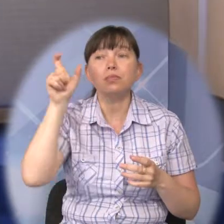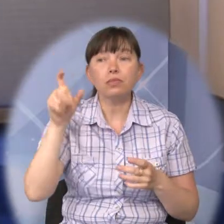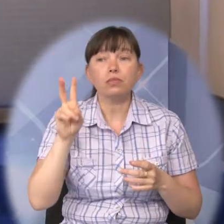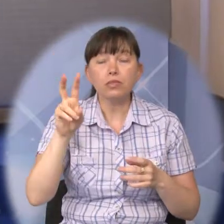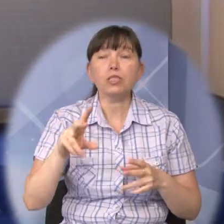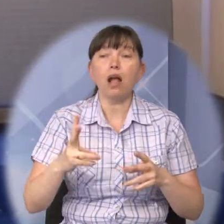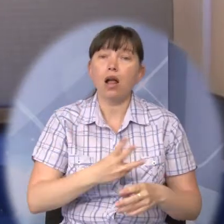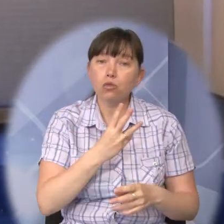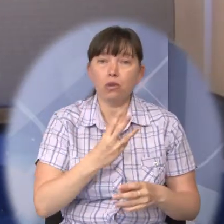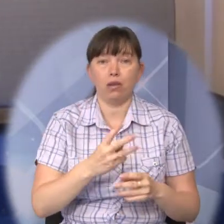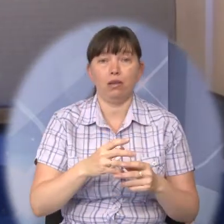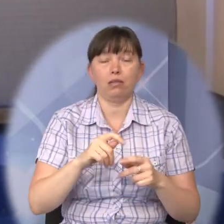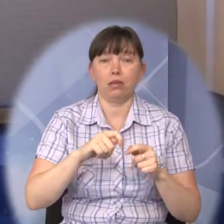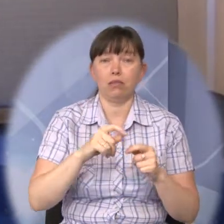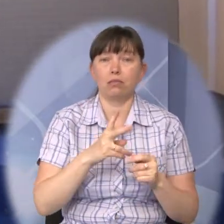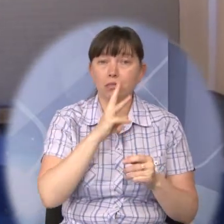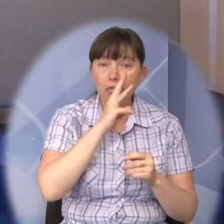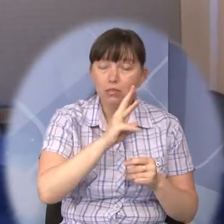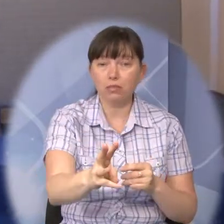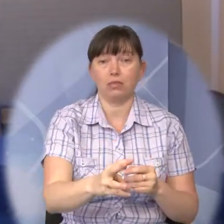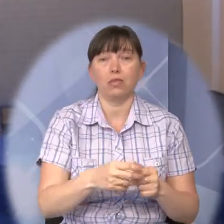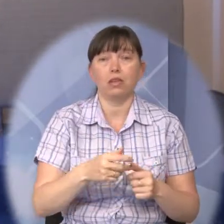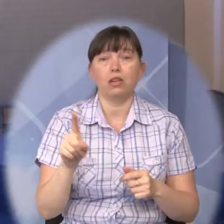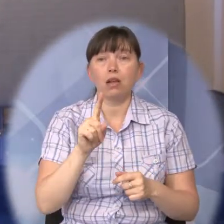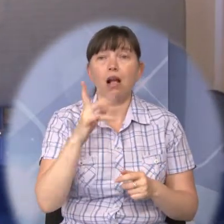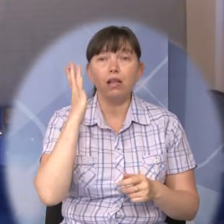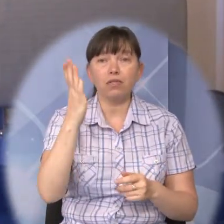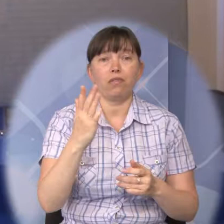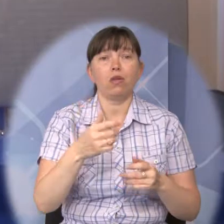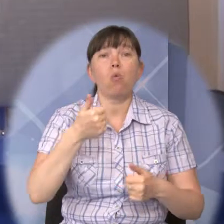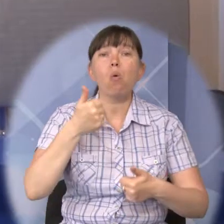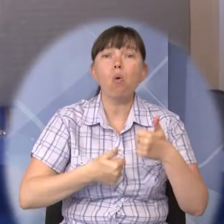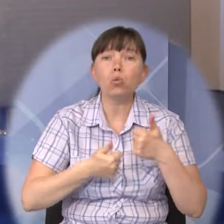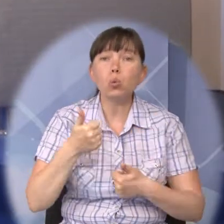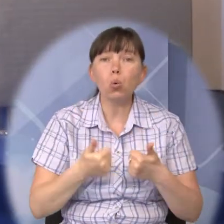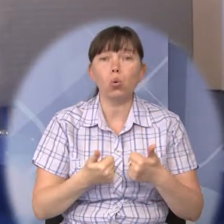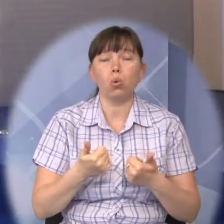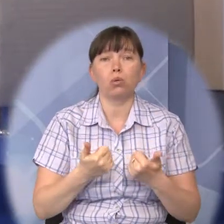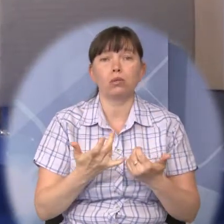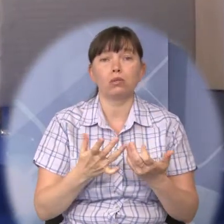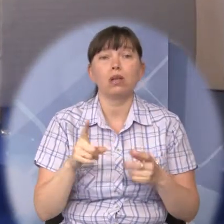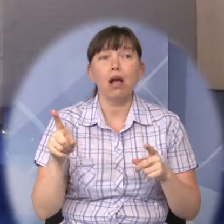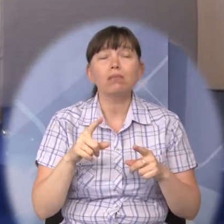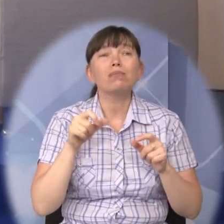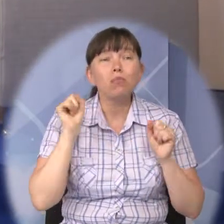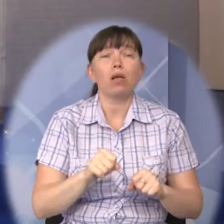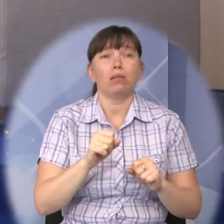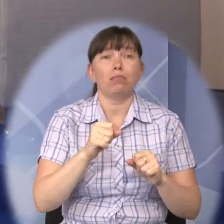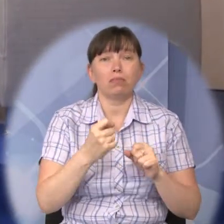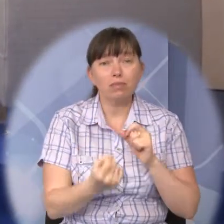angajat care ar apărea, să-și dea concursul și nu tot va găsi